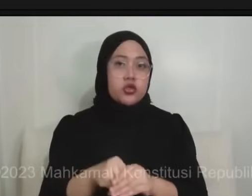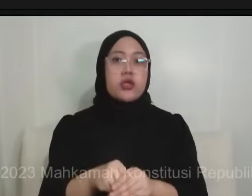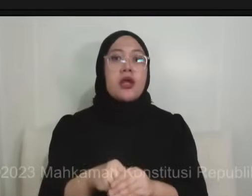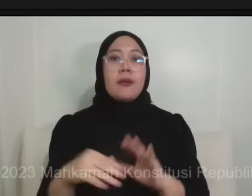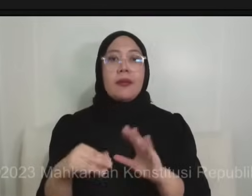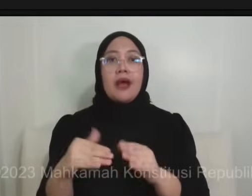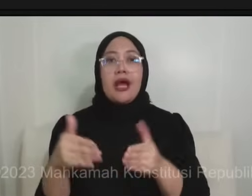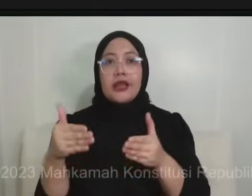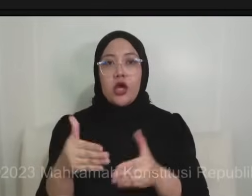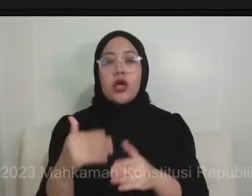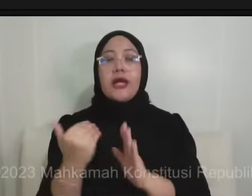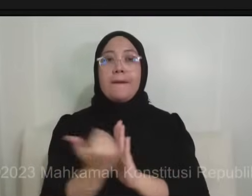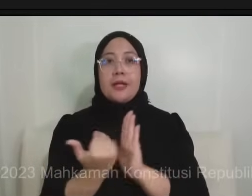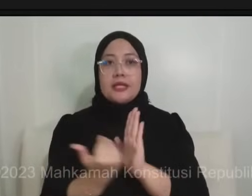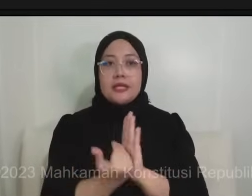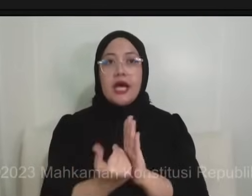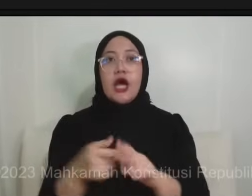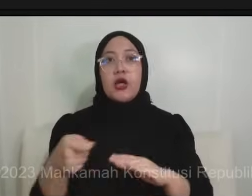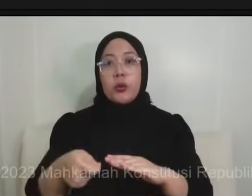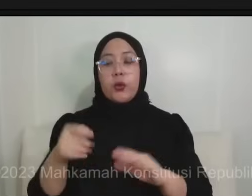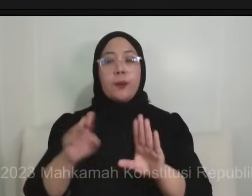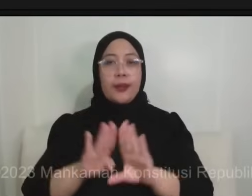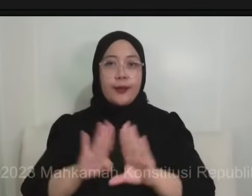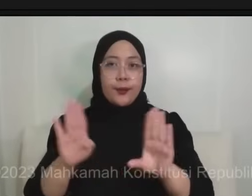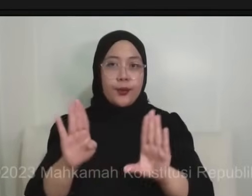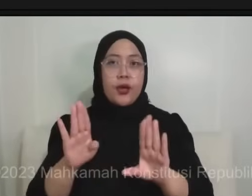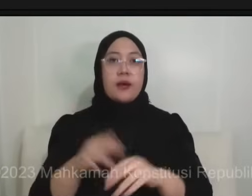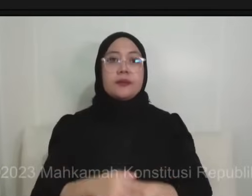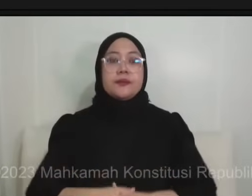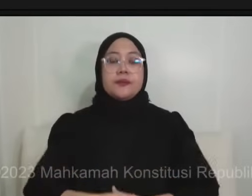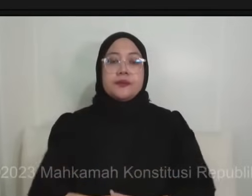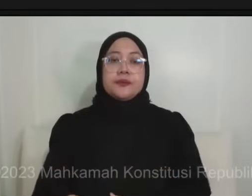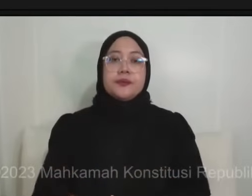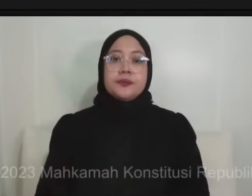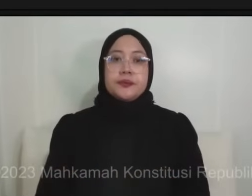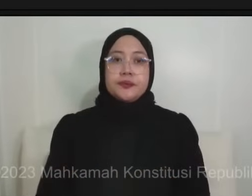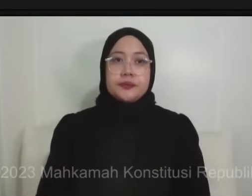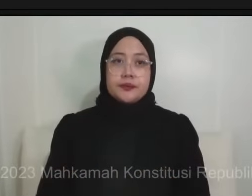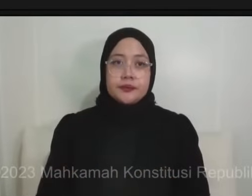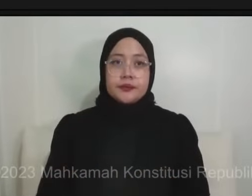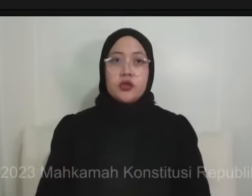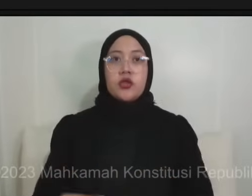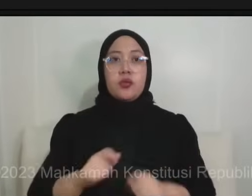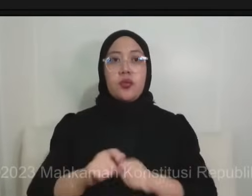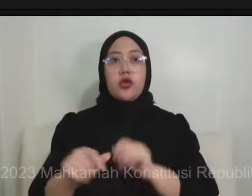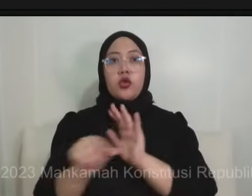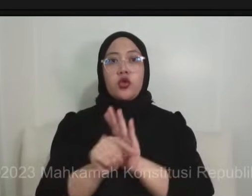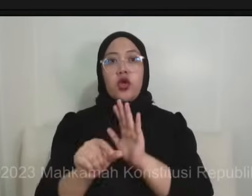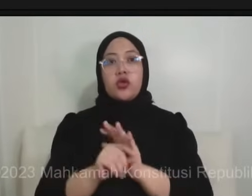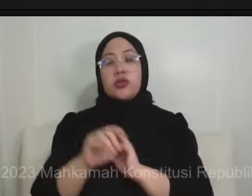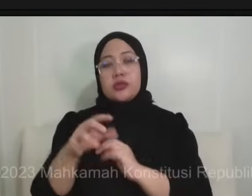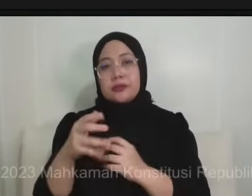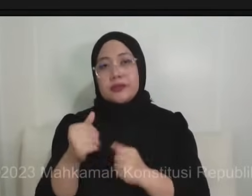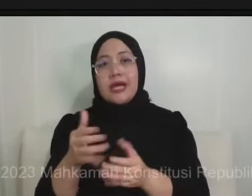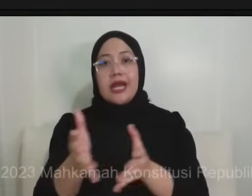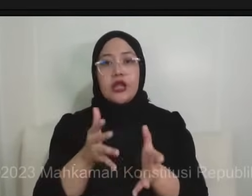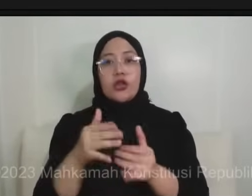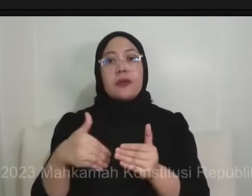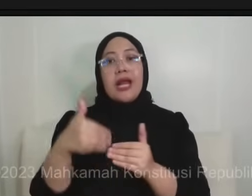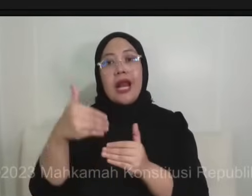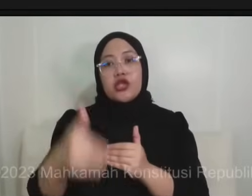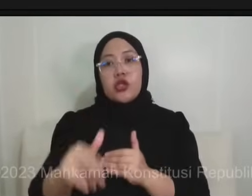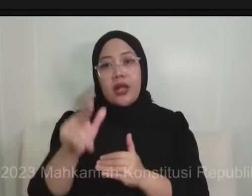kebijakan hukum terbuka Open legal Policy pembentuk undang-undang untuk dapat diatur lebih lanjut dengan